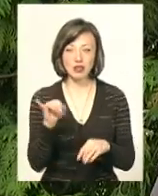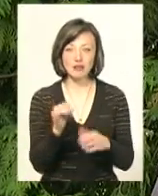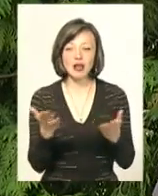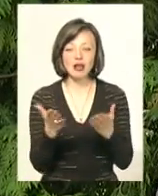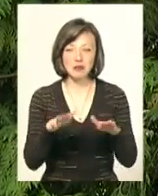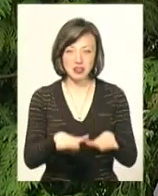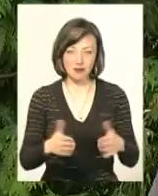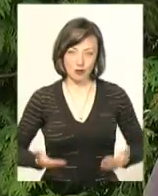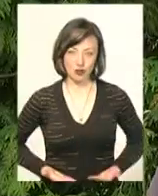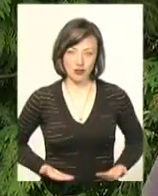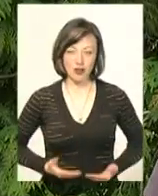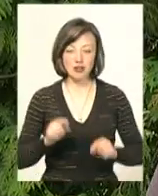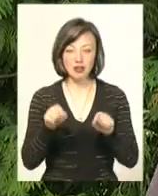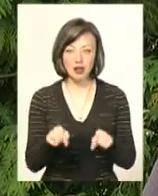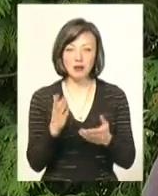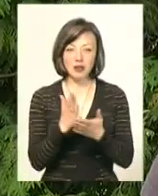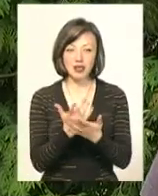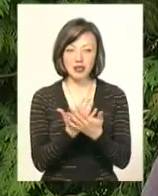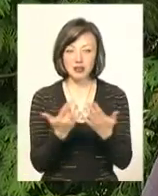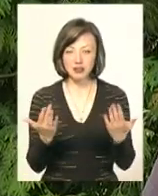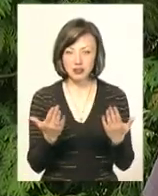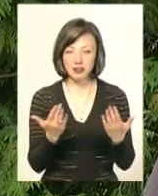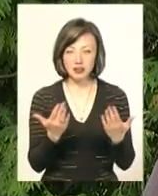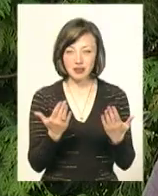яких місцевостях проживала. Там є різночитання, це